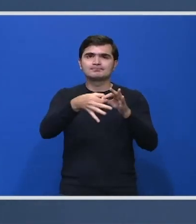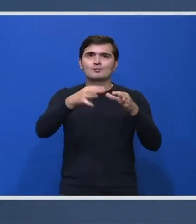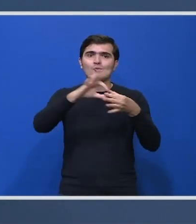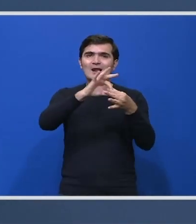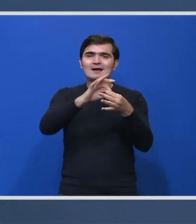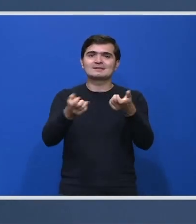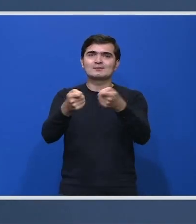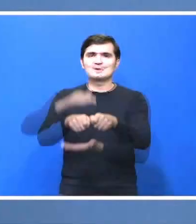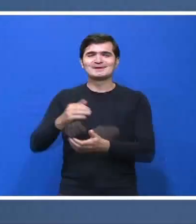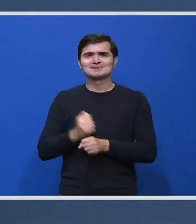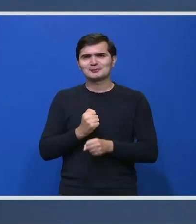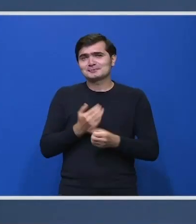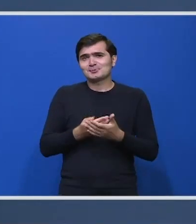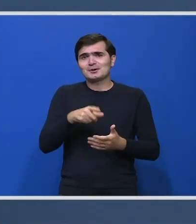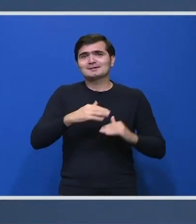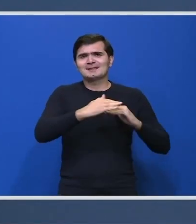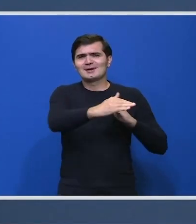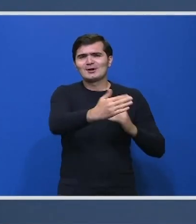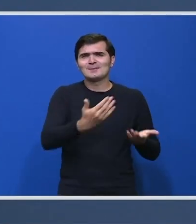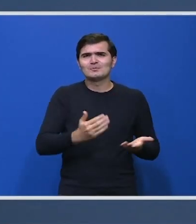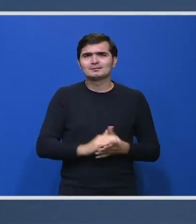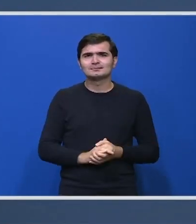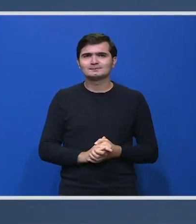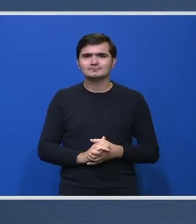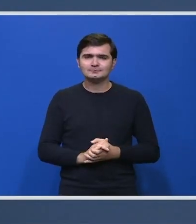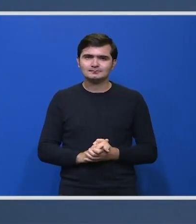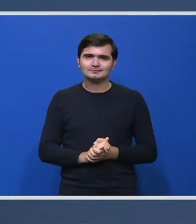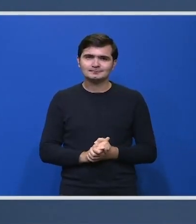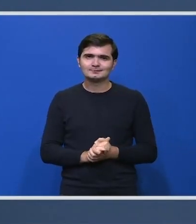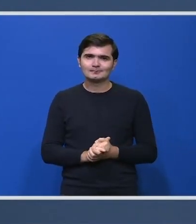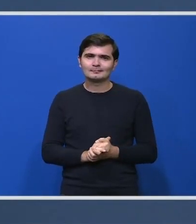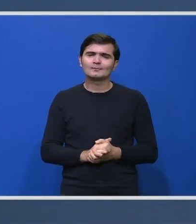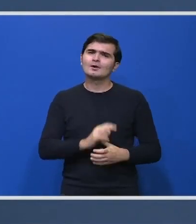prin afară și cheia în buzunar. Ce vă pot spune? Avem ce ne trebuie.